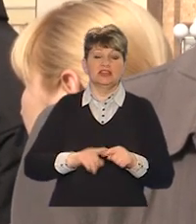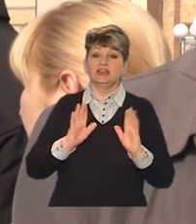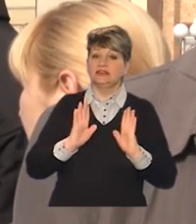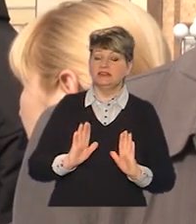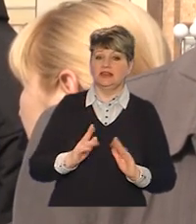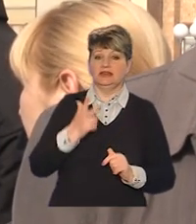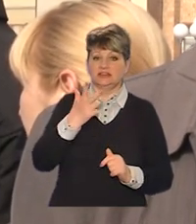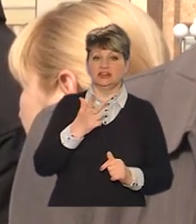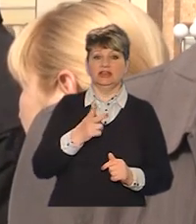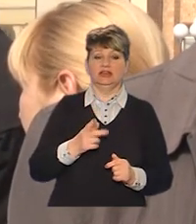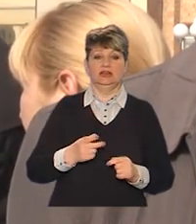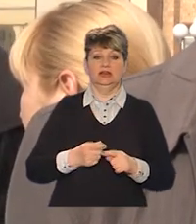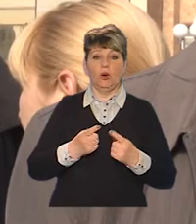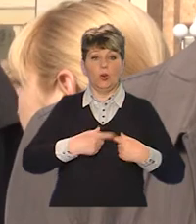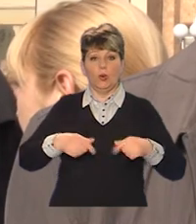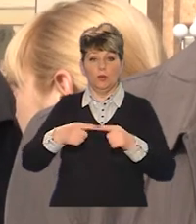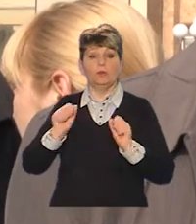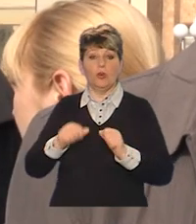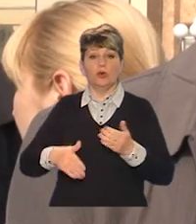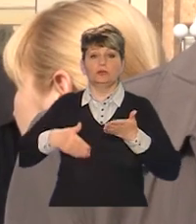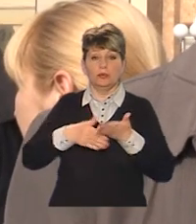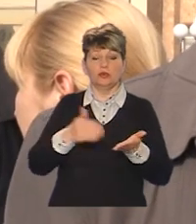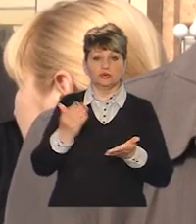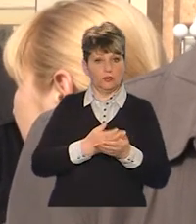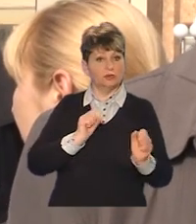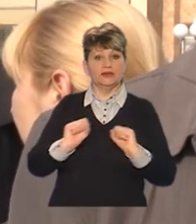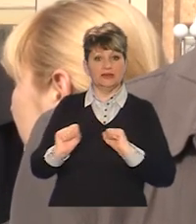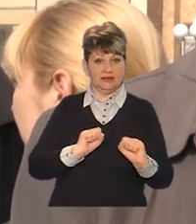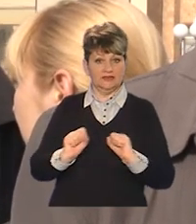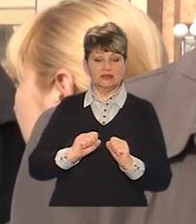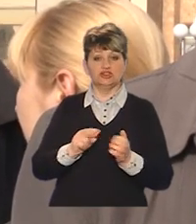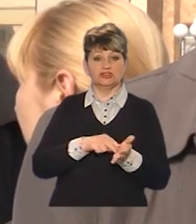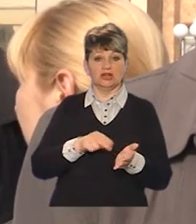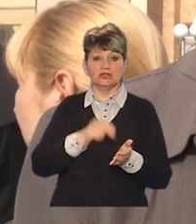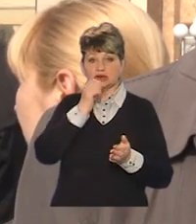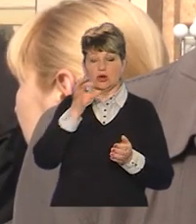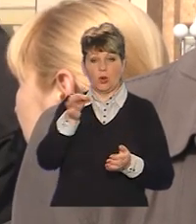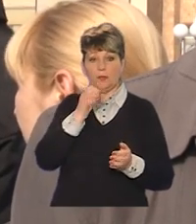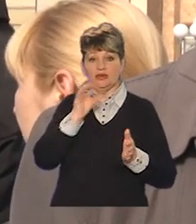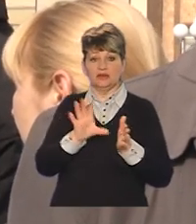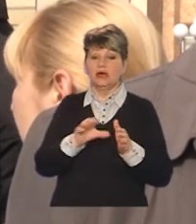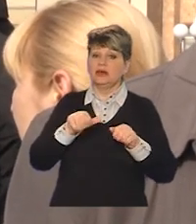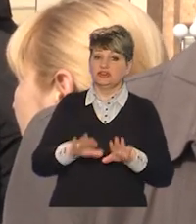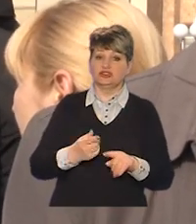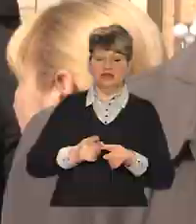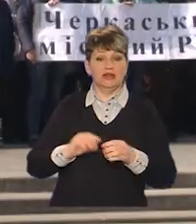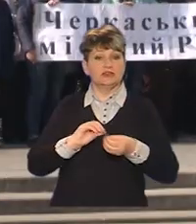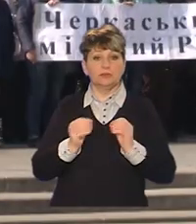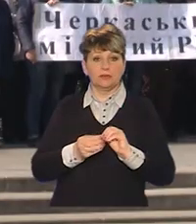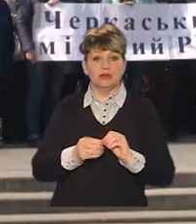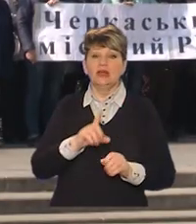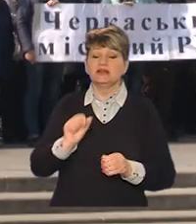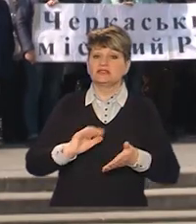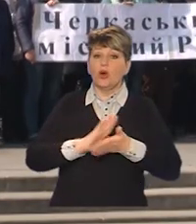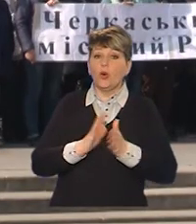Це тільки ці три установи можуть допомогти новому керівництву ПАТ «Черкасиобленерго» вирішити ці проблеми.